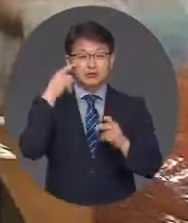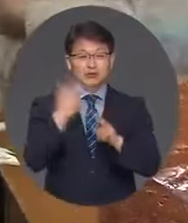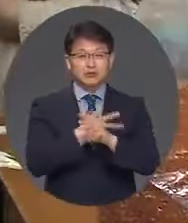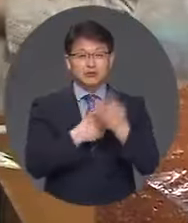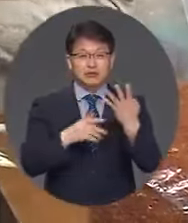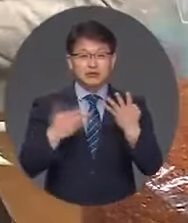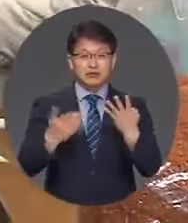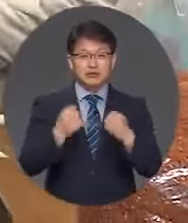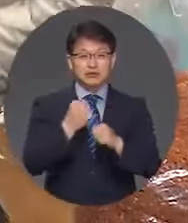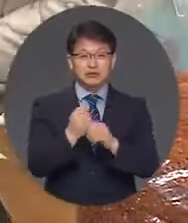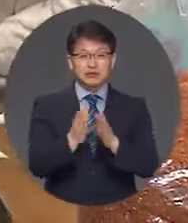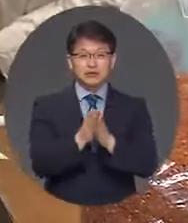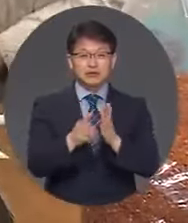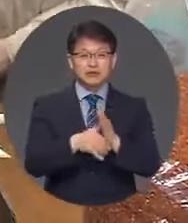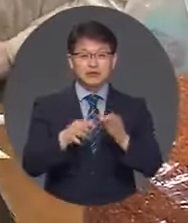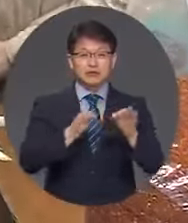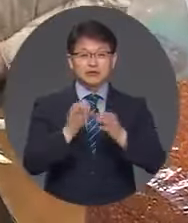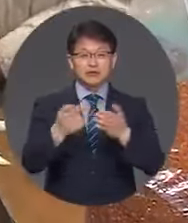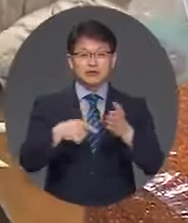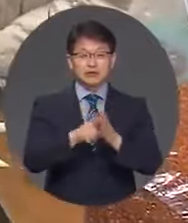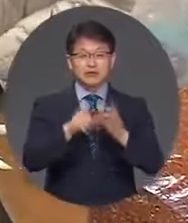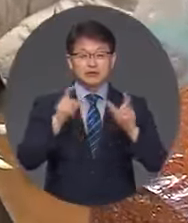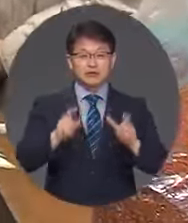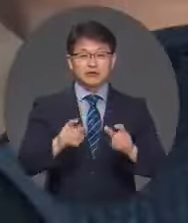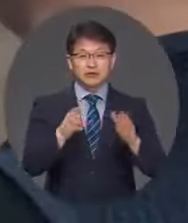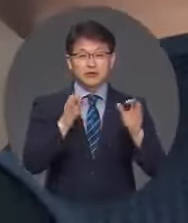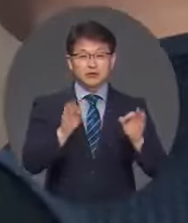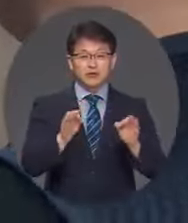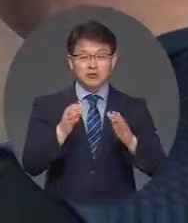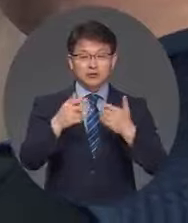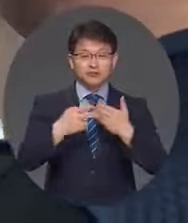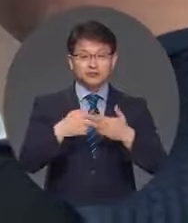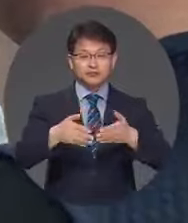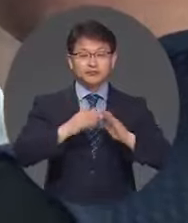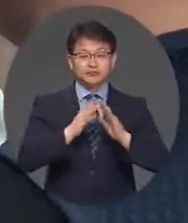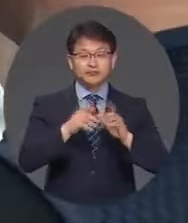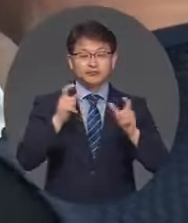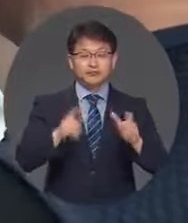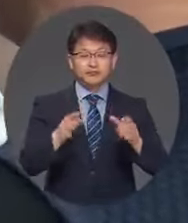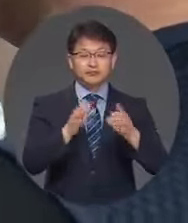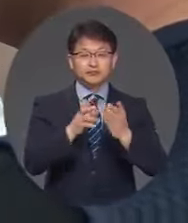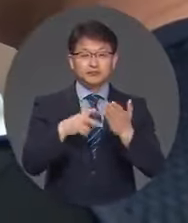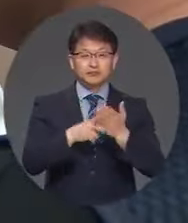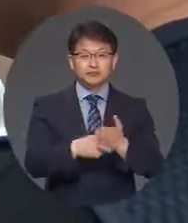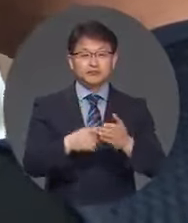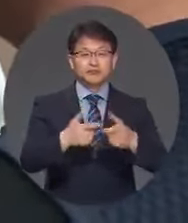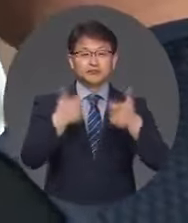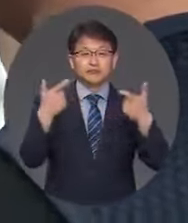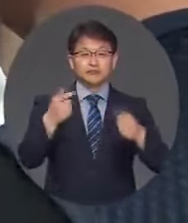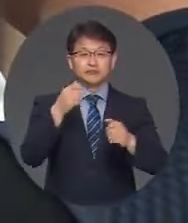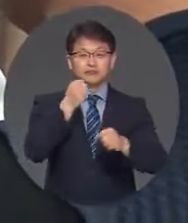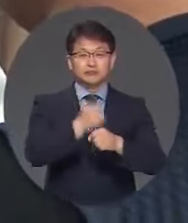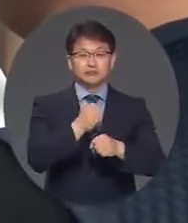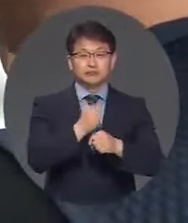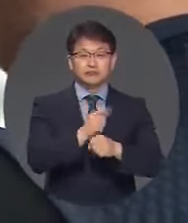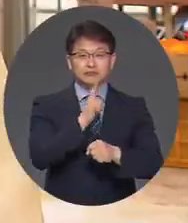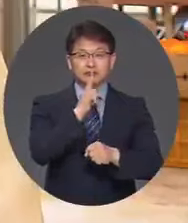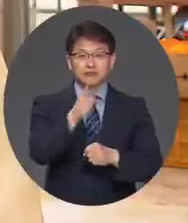지원, 소상공인들을 위한 지역 공공은행 설립, 지역 상품권 증액 발행을